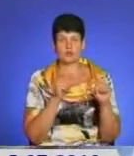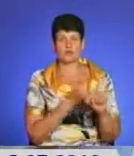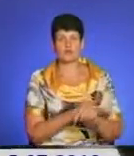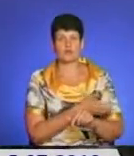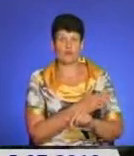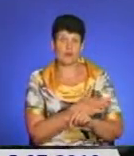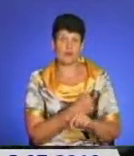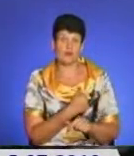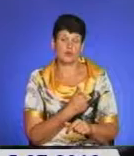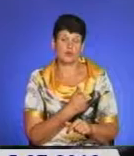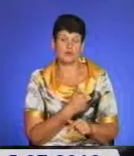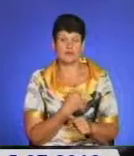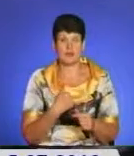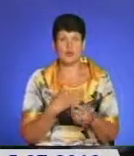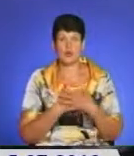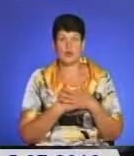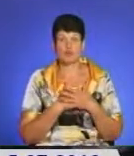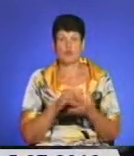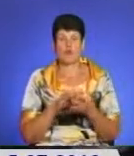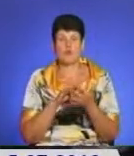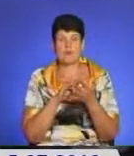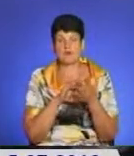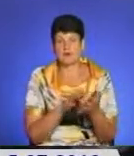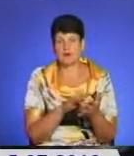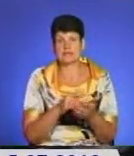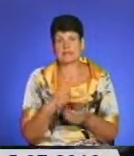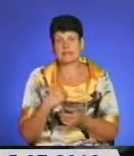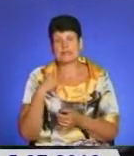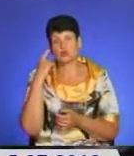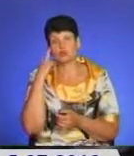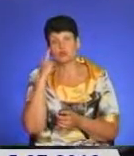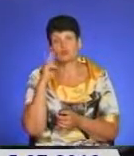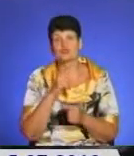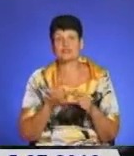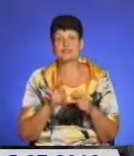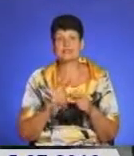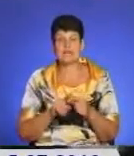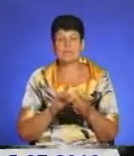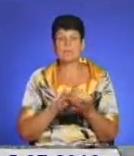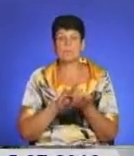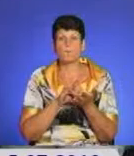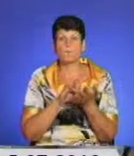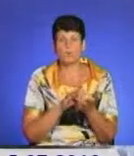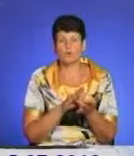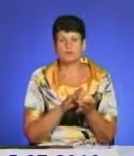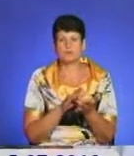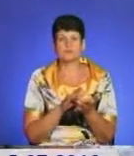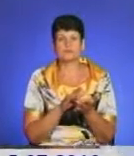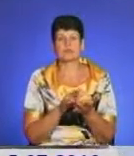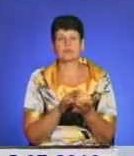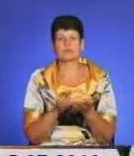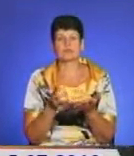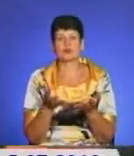це хотів. Я люблю мандрувати. Думаю, що від цієї подорожі я дістану дуже